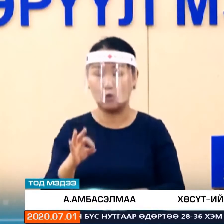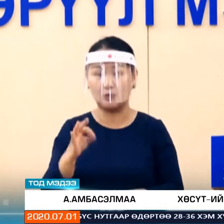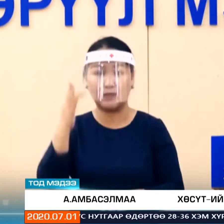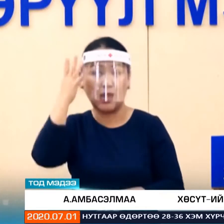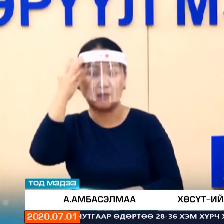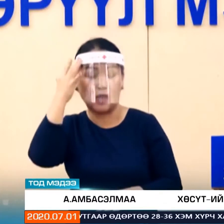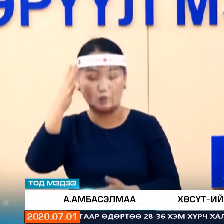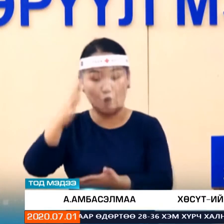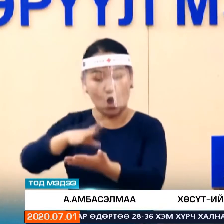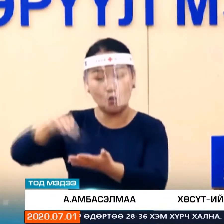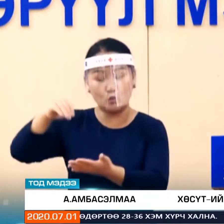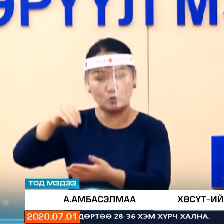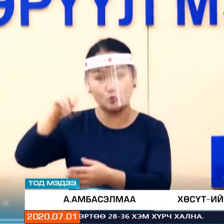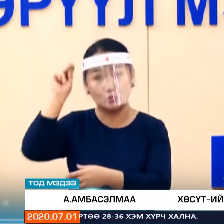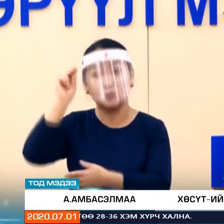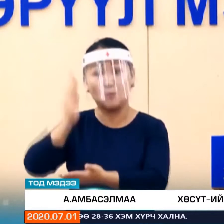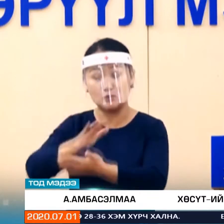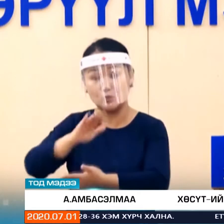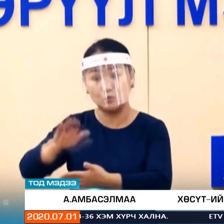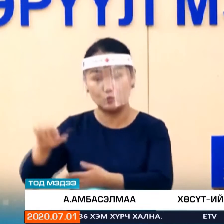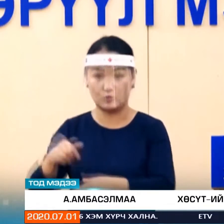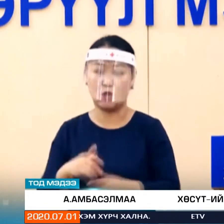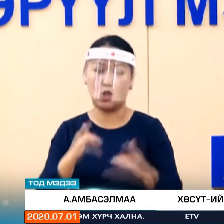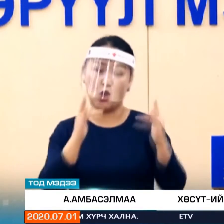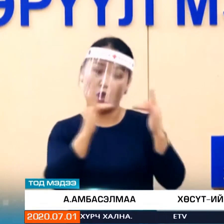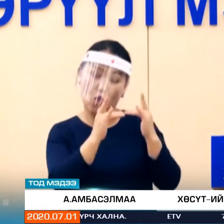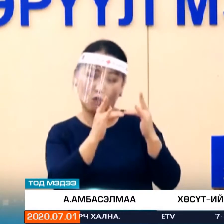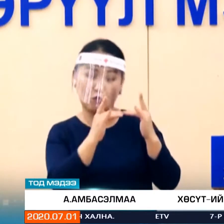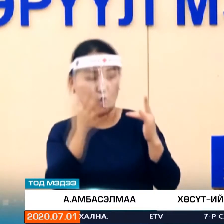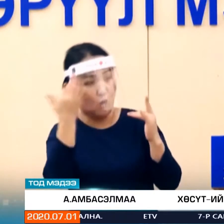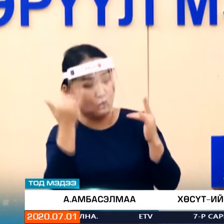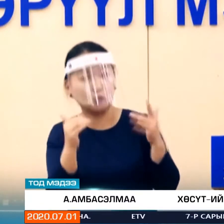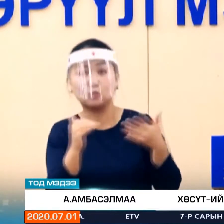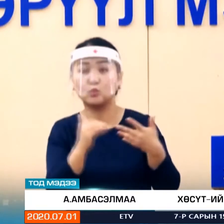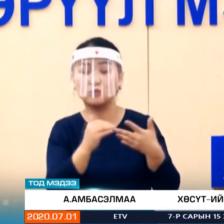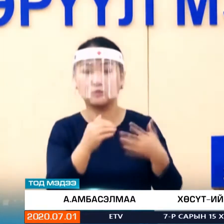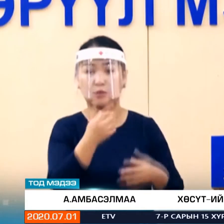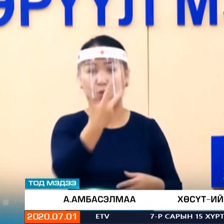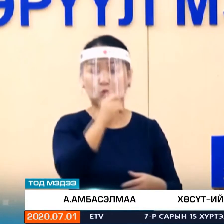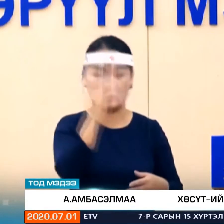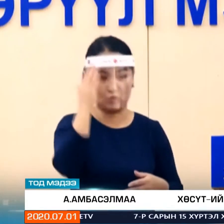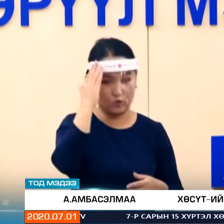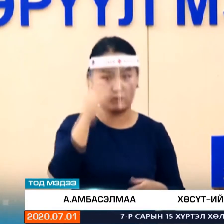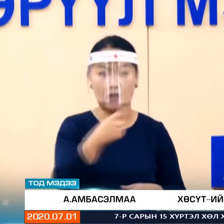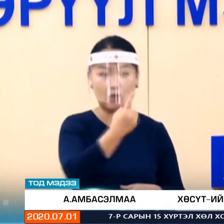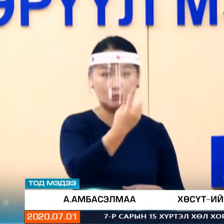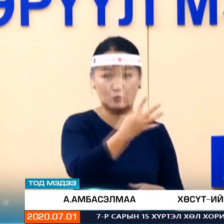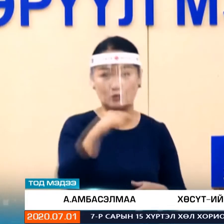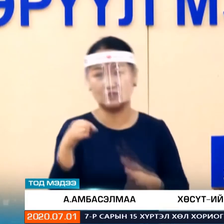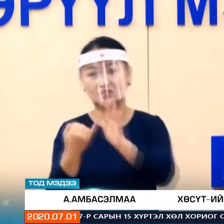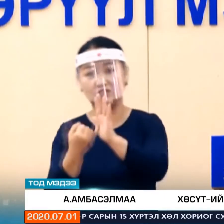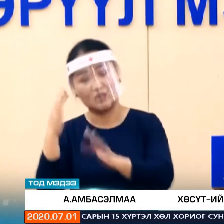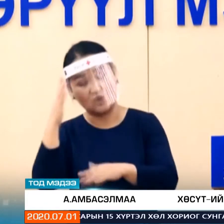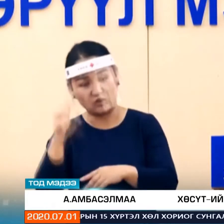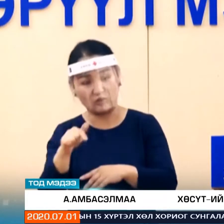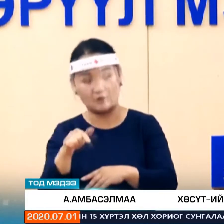сургчад. 1222, үйдады ойгтүйн сургчад. 1222, 1222 үйдады сурдаг ойгтүйн. Внийд батлагасын токолу тудар ерлэгчаугаа